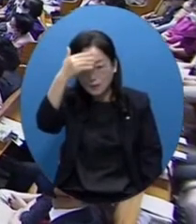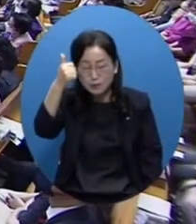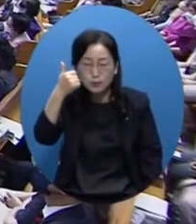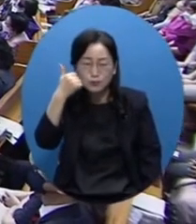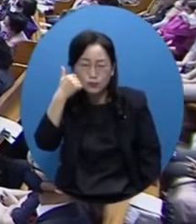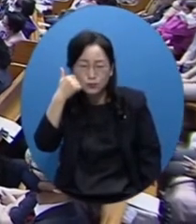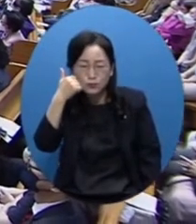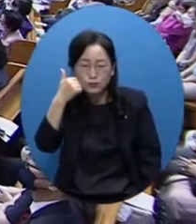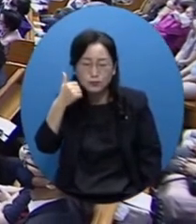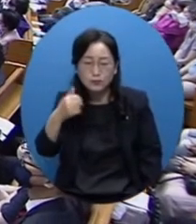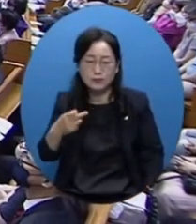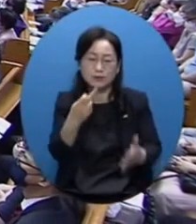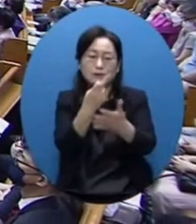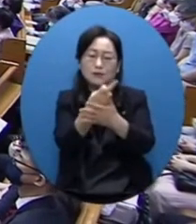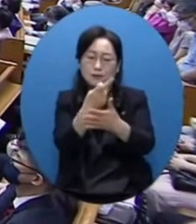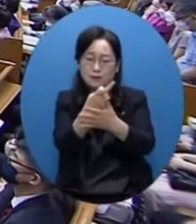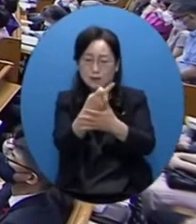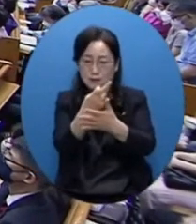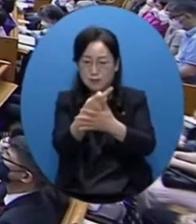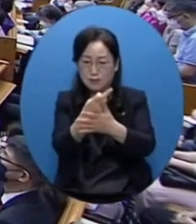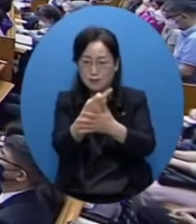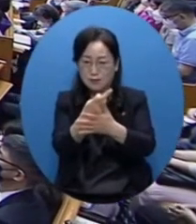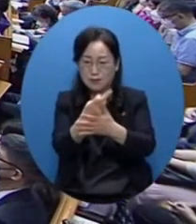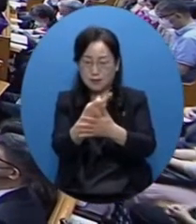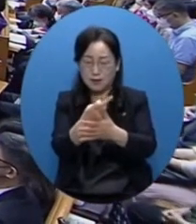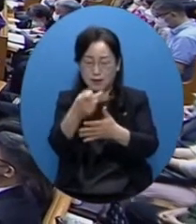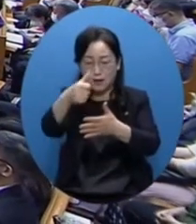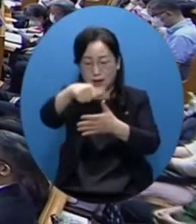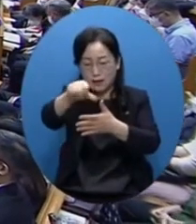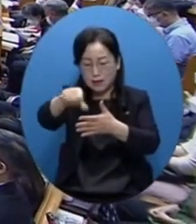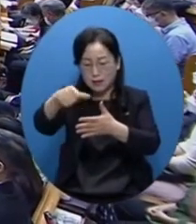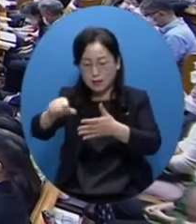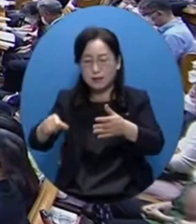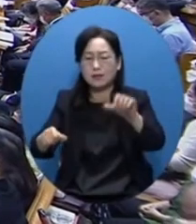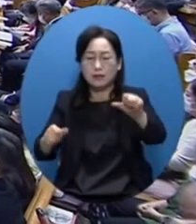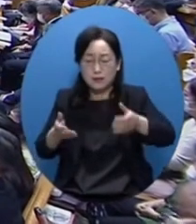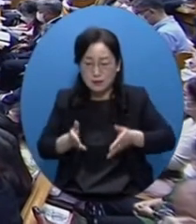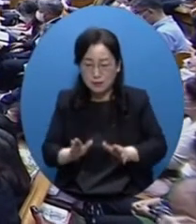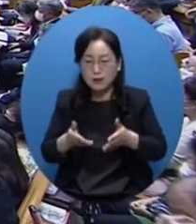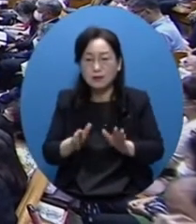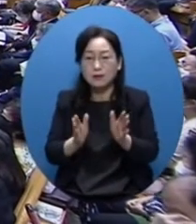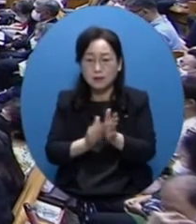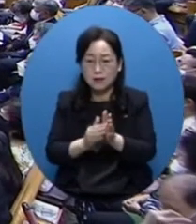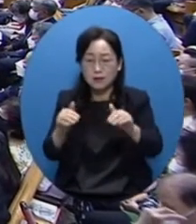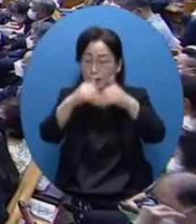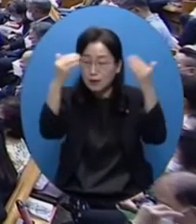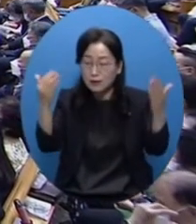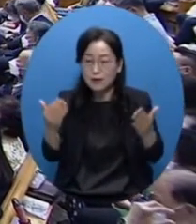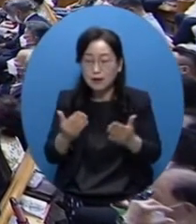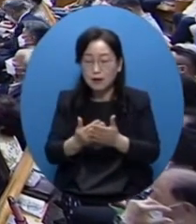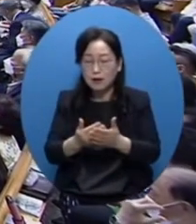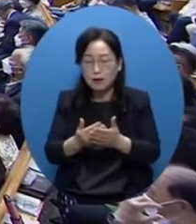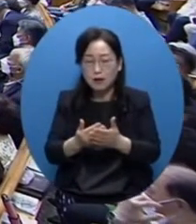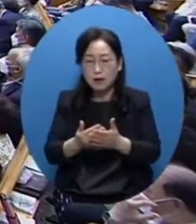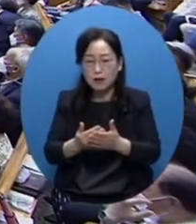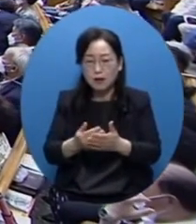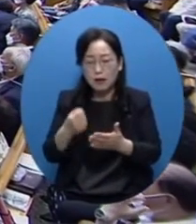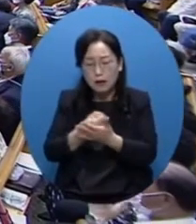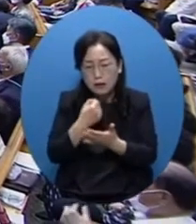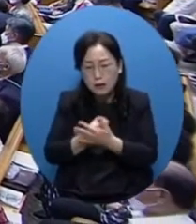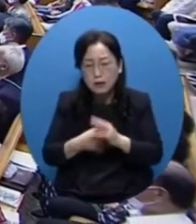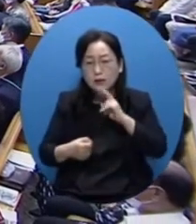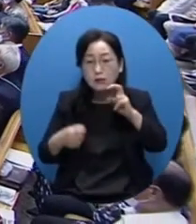장남 으로서 아들 5 정재를 나 키우는 좋습니다 그런데 아들 다섯이 다 20대 전에 폐결핵으로 다